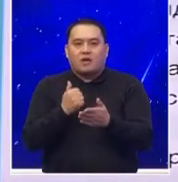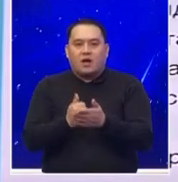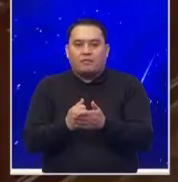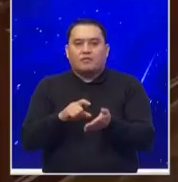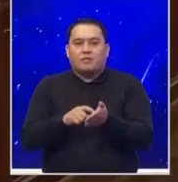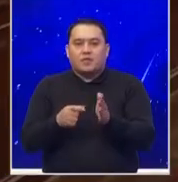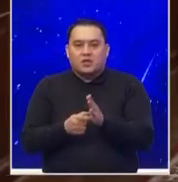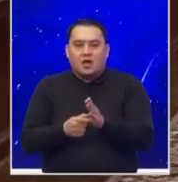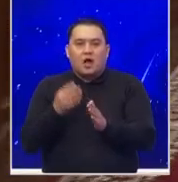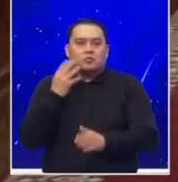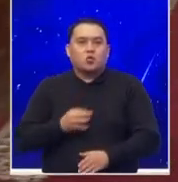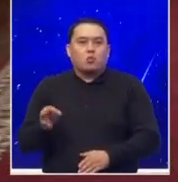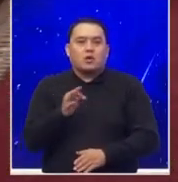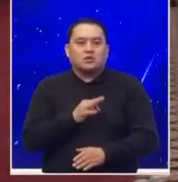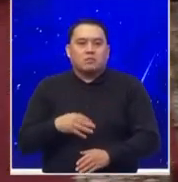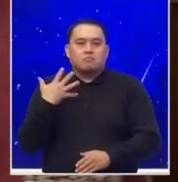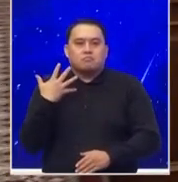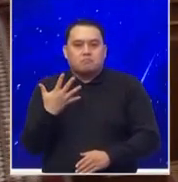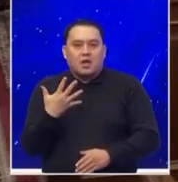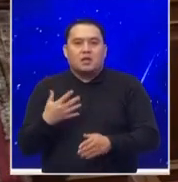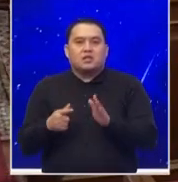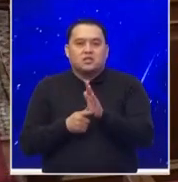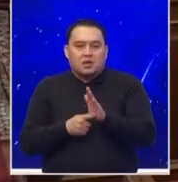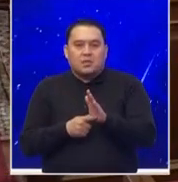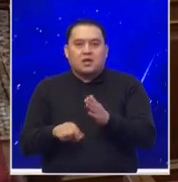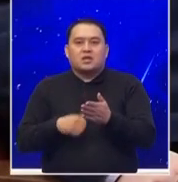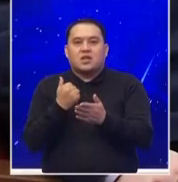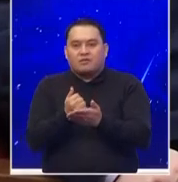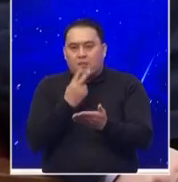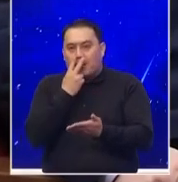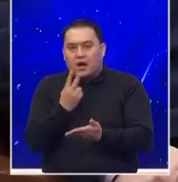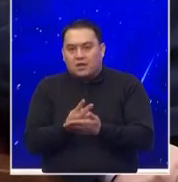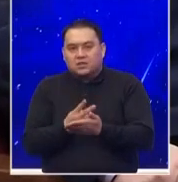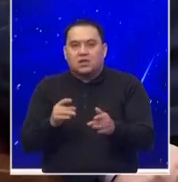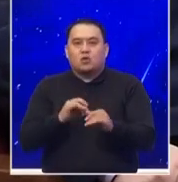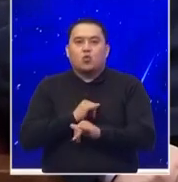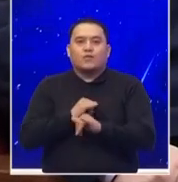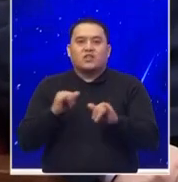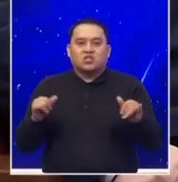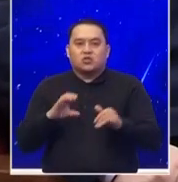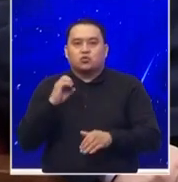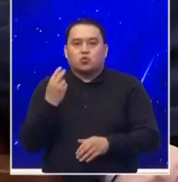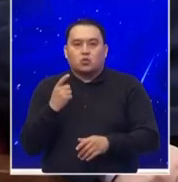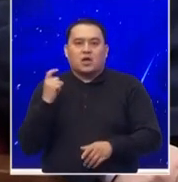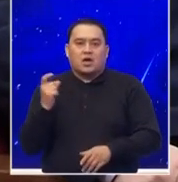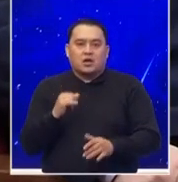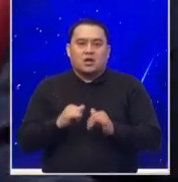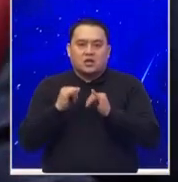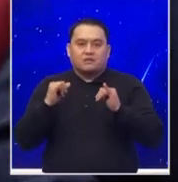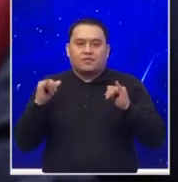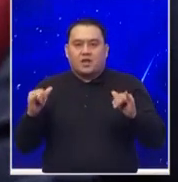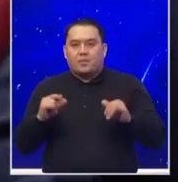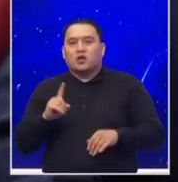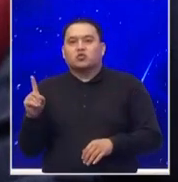глава Кабмина. Так, в Алматинской области по 5 из 7 основных показателей отмечается рост социально-экономического